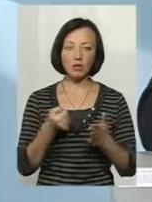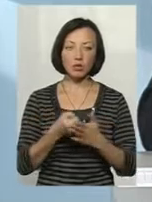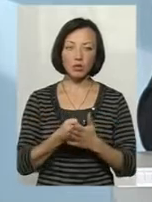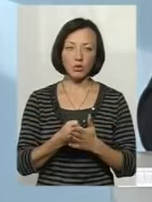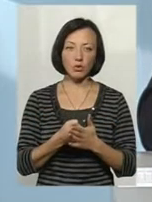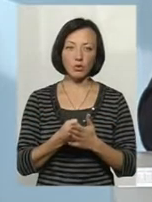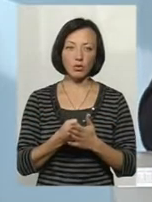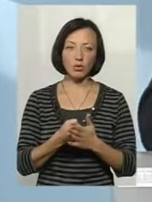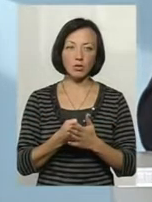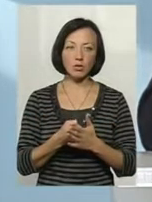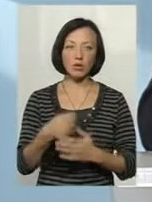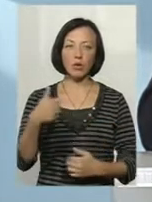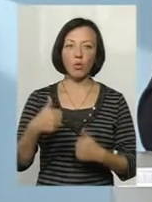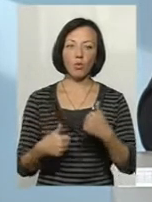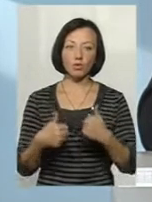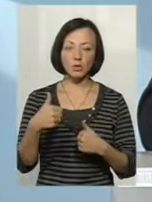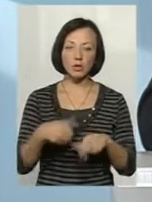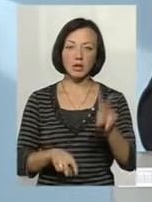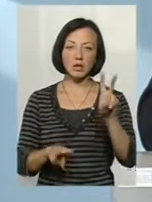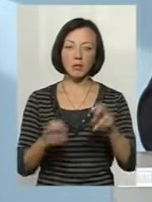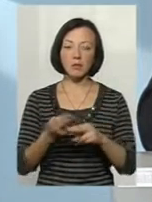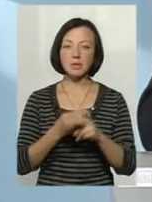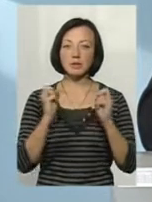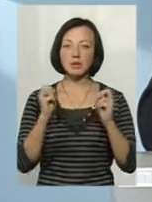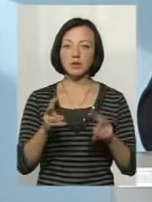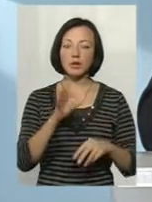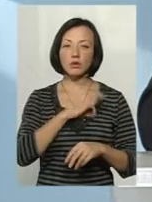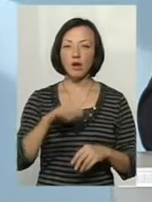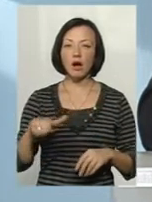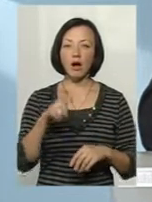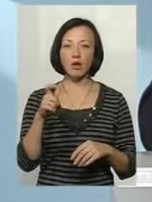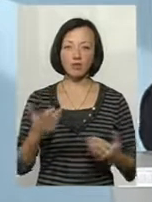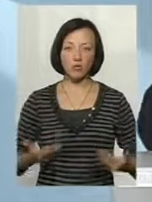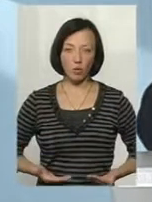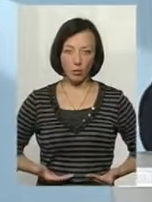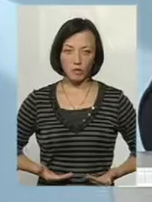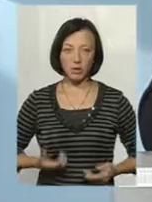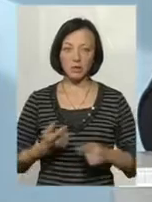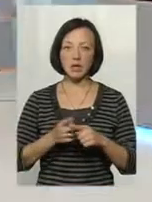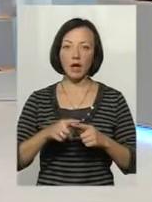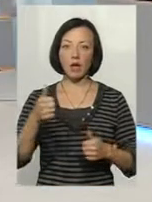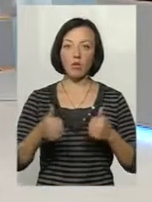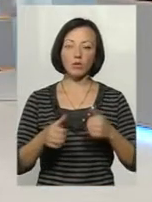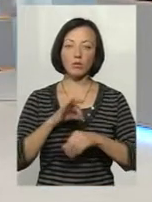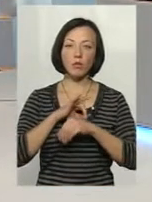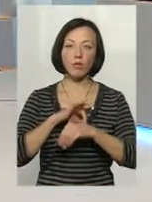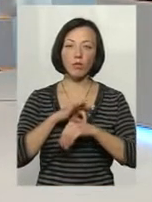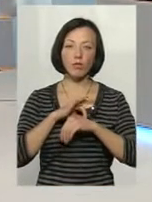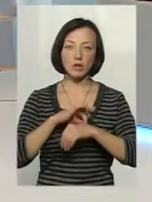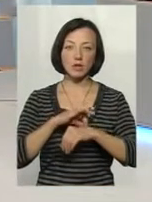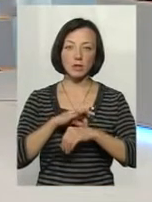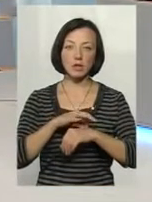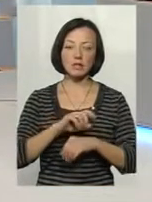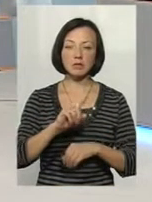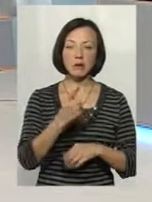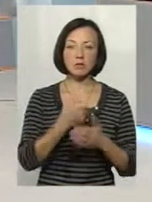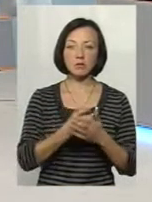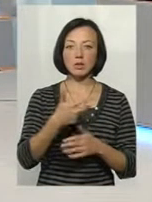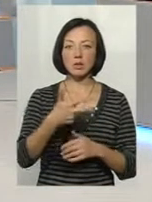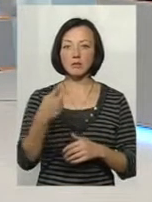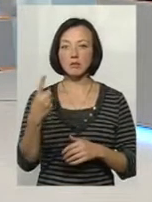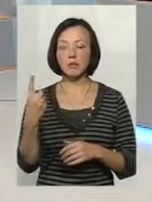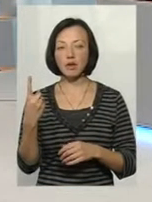до конкурсу на тему безпечного користування газом побуті. Цей конкурс проходить з 1